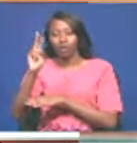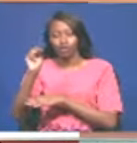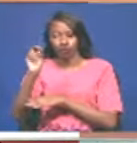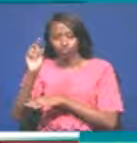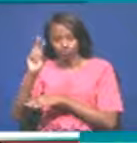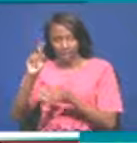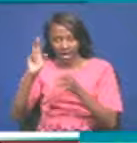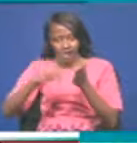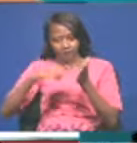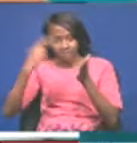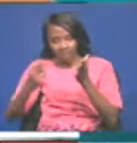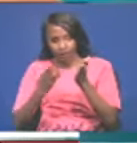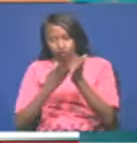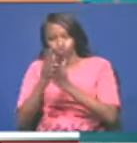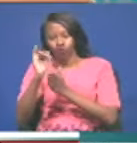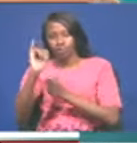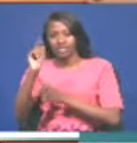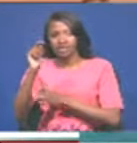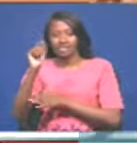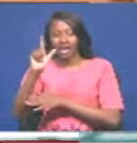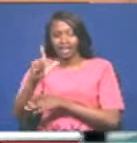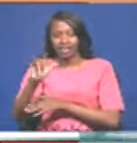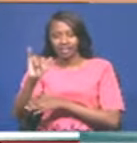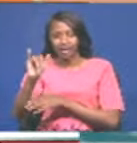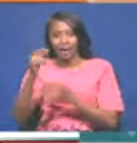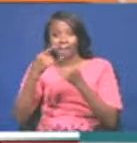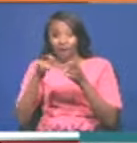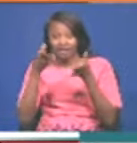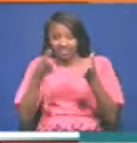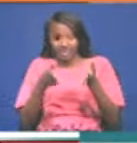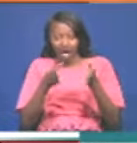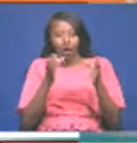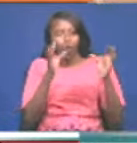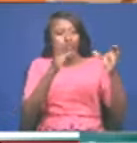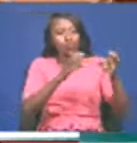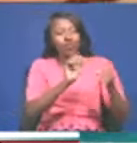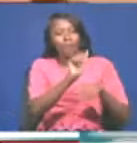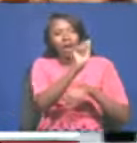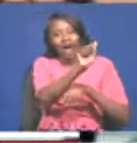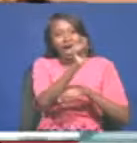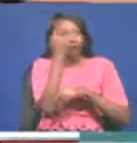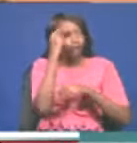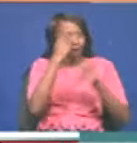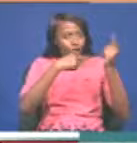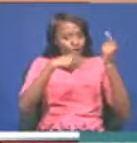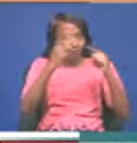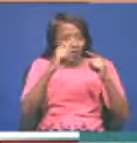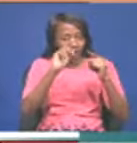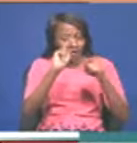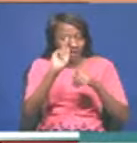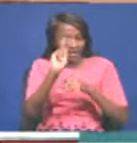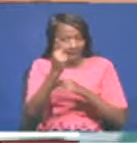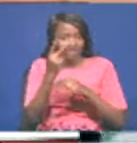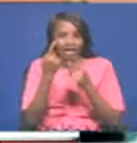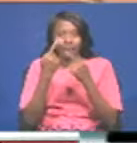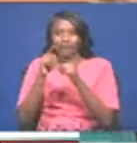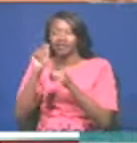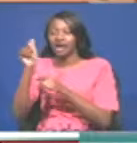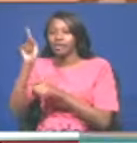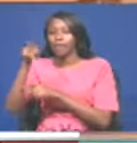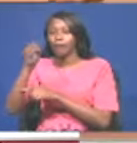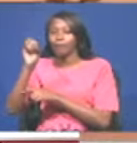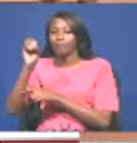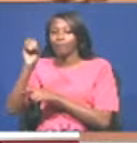Malkia Strikers iko katika kundi A kwenye mashindano hayo pamoja na wenyeji Uholanzi, Italia, Ubelgiji, Puerto Rico na wapinzani wa